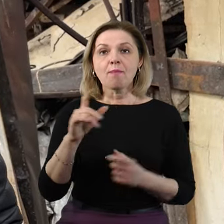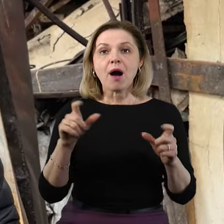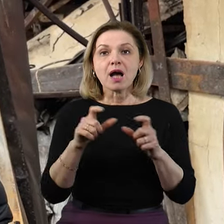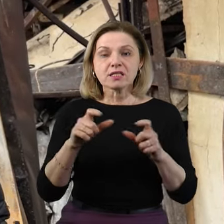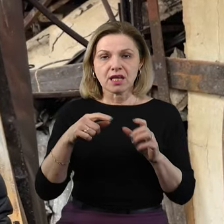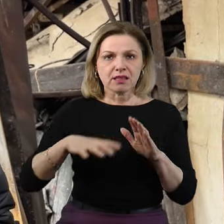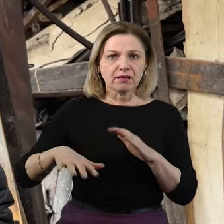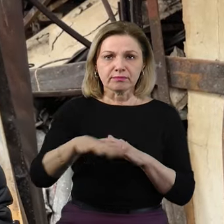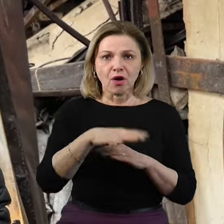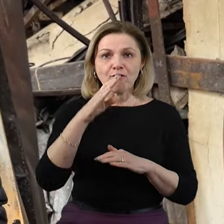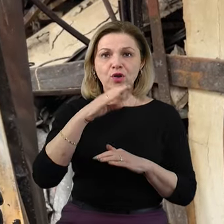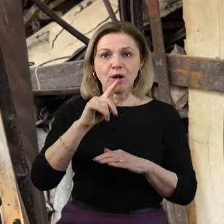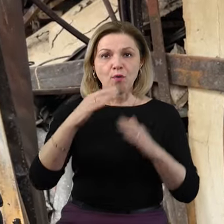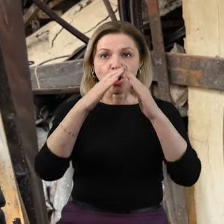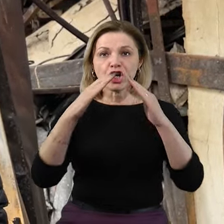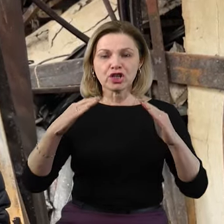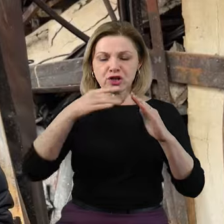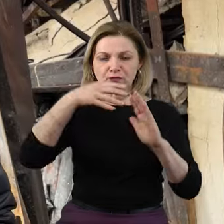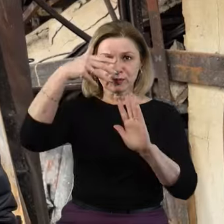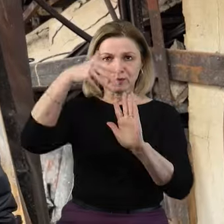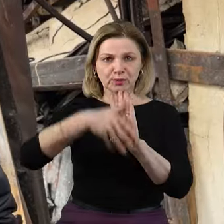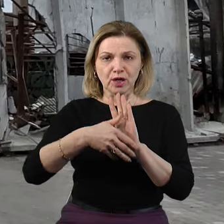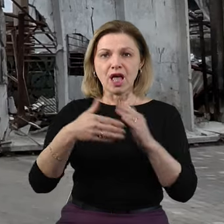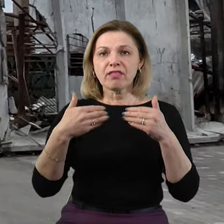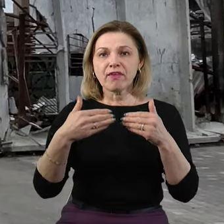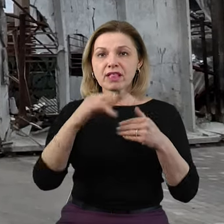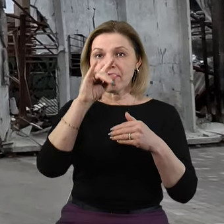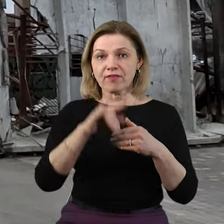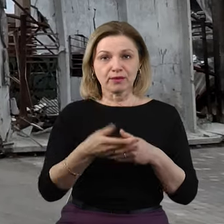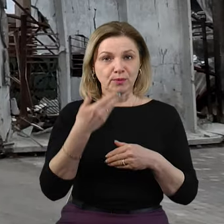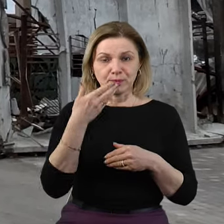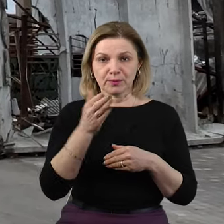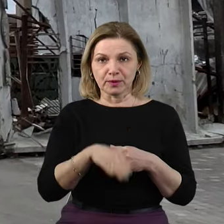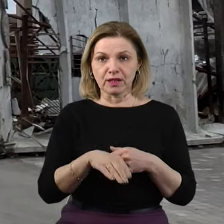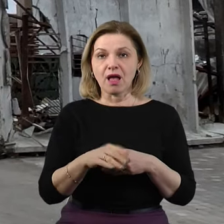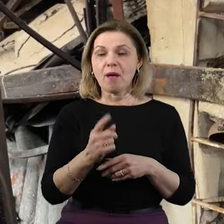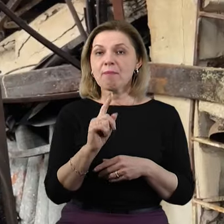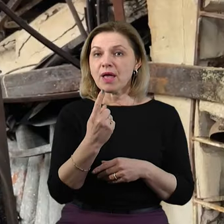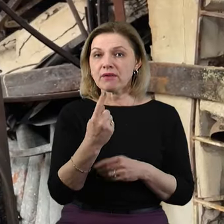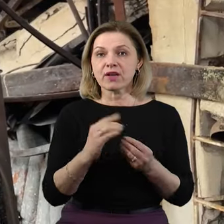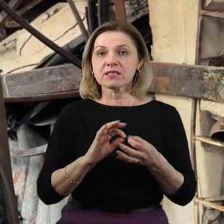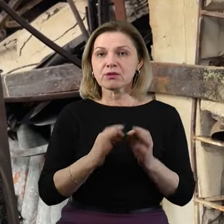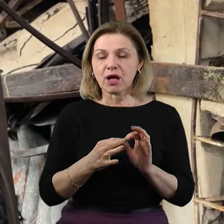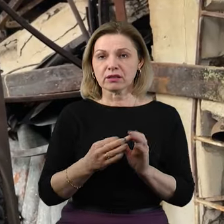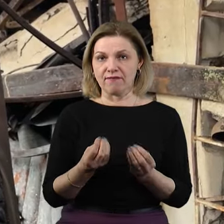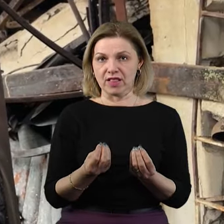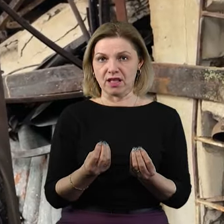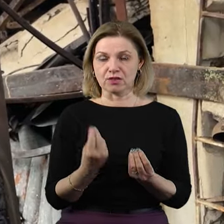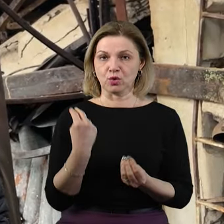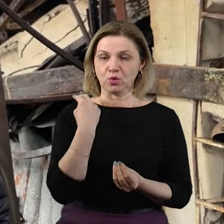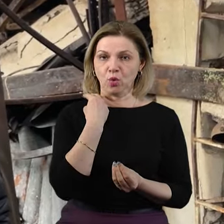вода потому що криша текла не вікон не дверей ну перві складності - це фінансові були